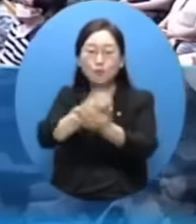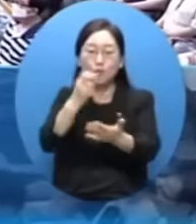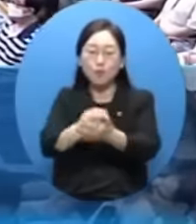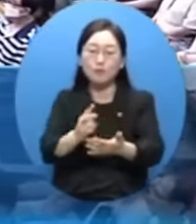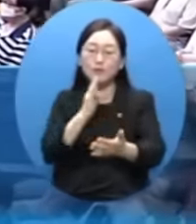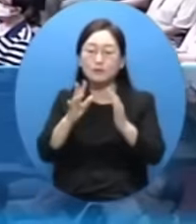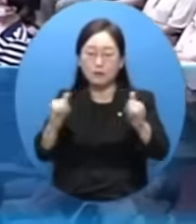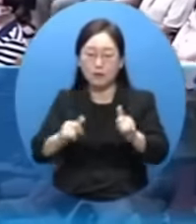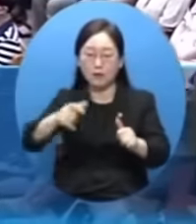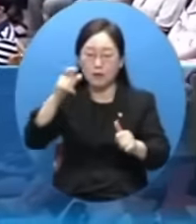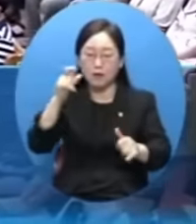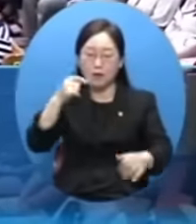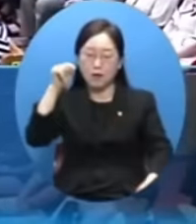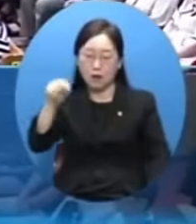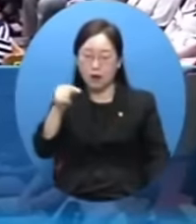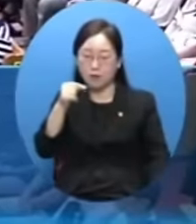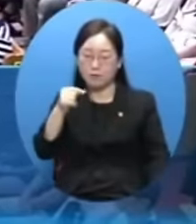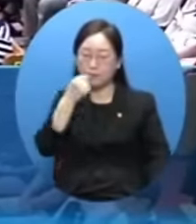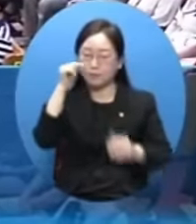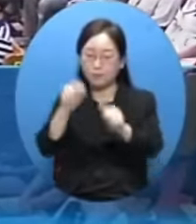선자의 강령이니라.